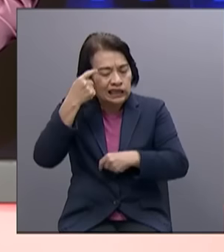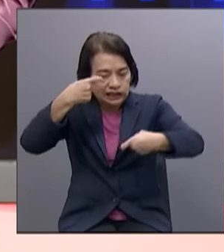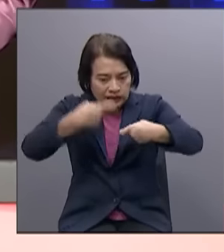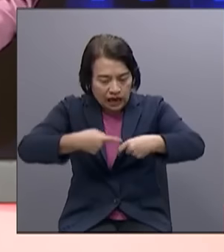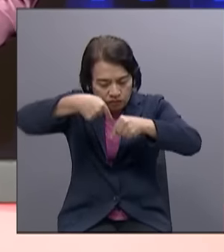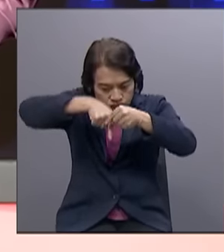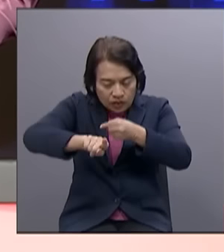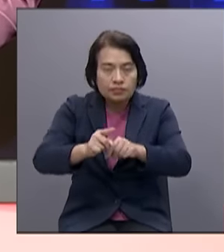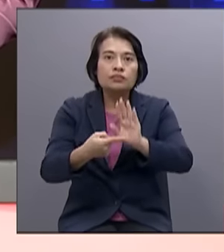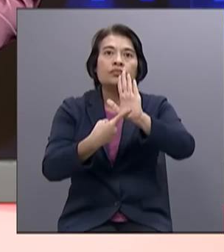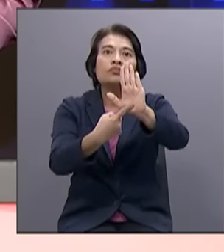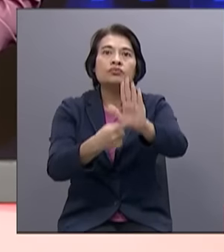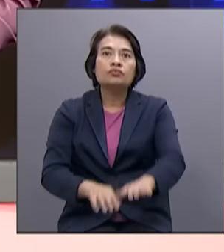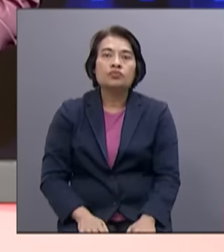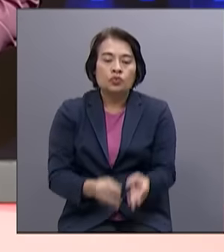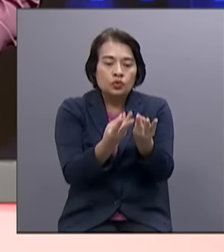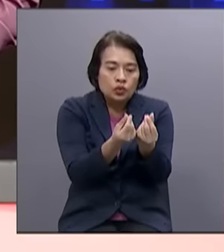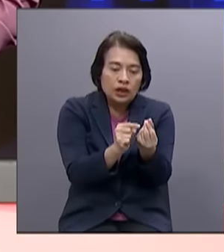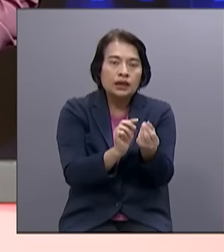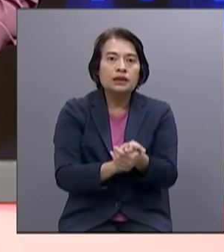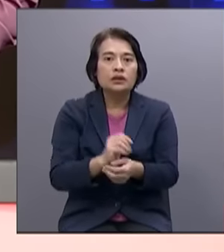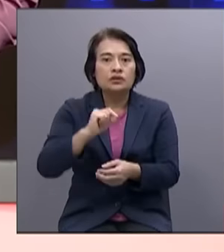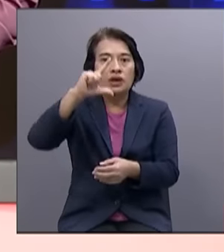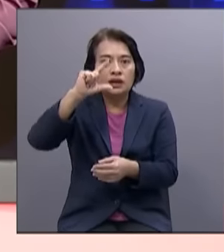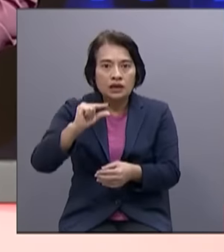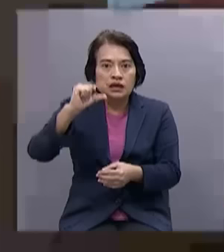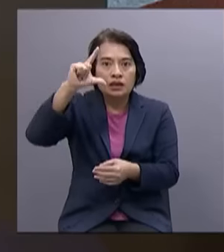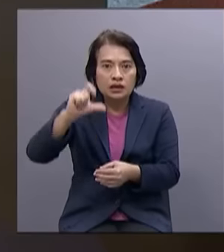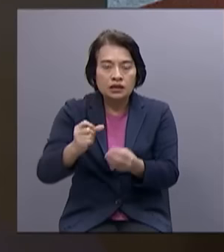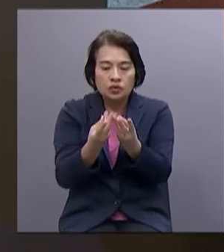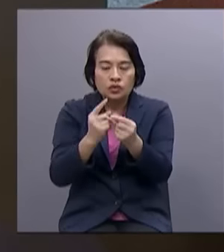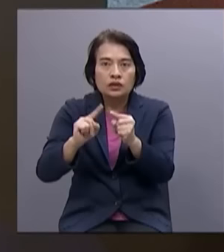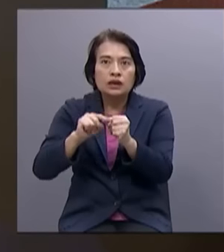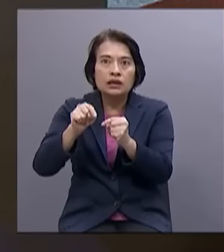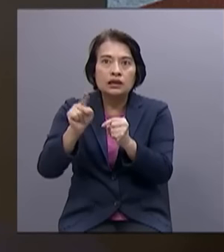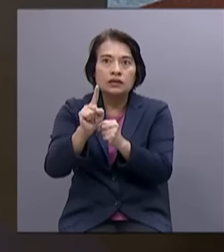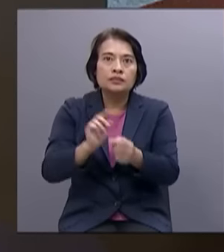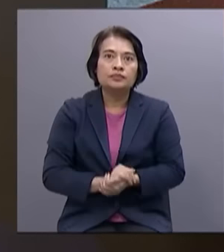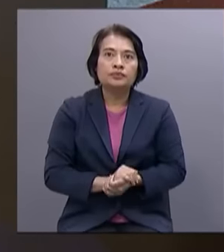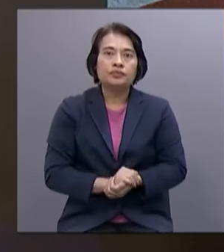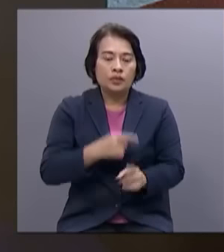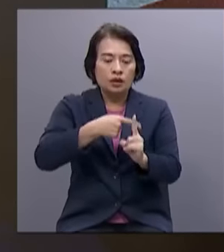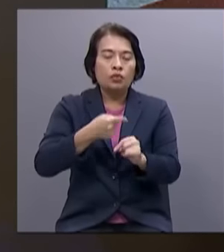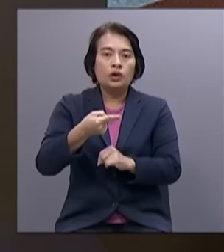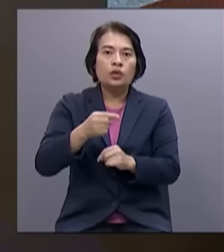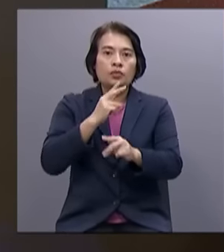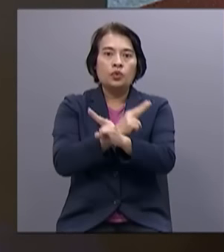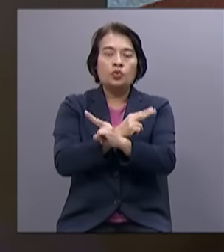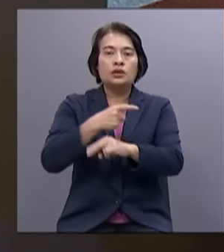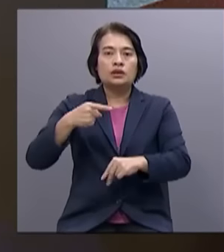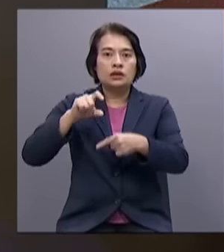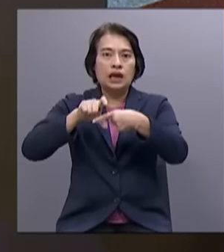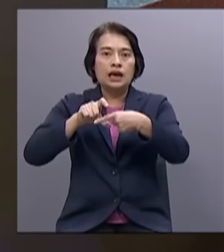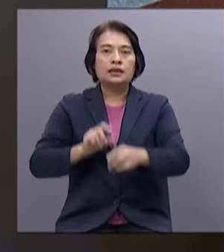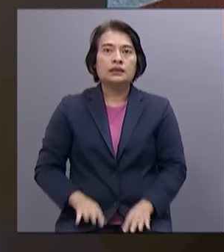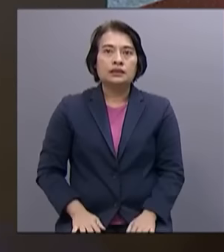ซ้อนอย่างเช่นใช้ตัวอักษรตัวเล็กตัวใหญ่ใส่ตัวตัวเลขแล้วก็ใส่สัญลักษณ์อย่างเช่นเครื่องหมายบวกลบคูณหารเป็นต้นอย่าตั้ง